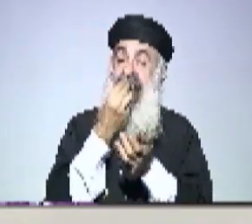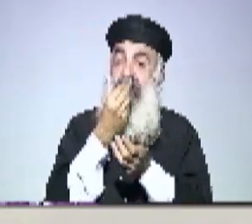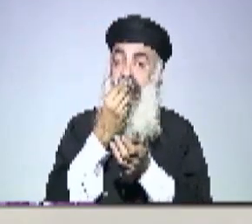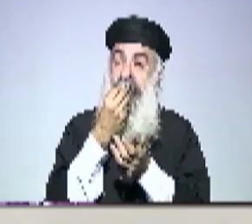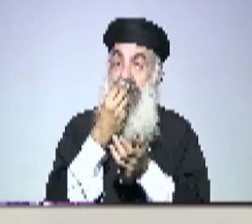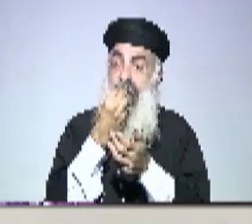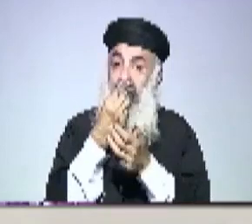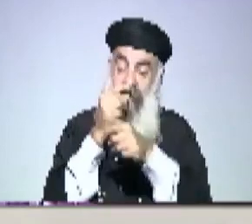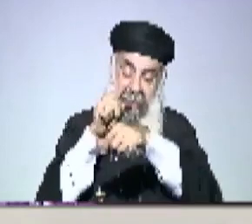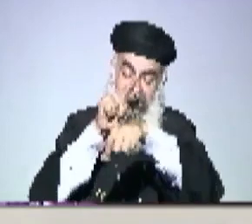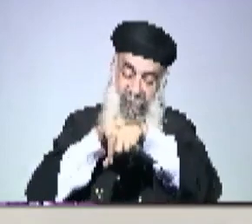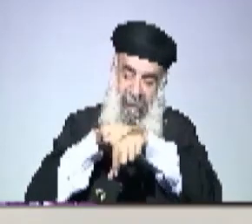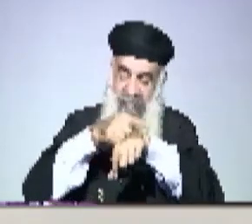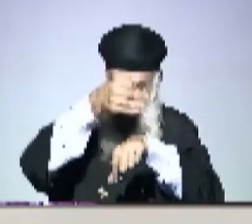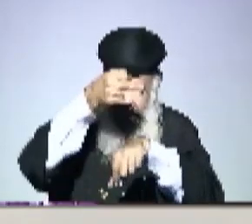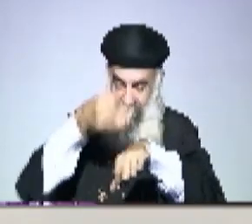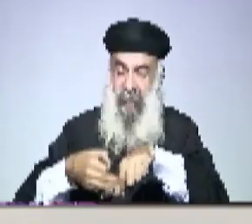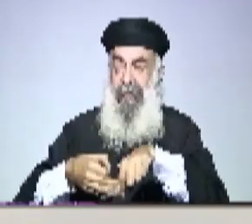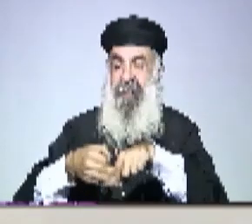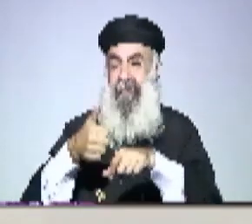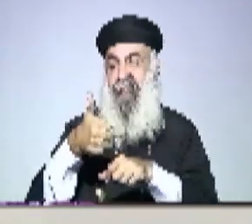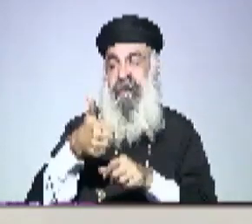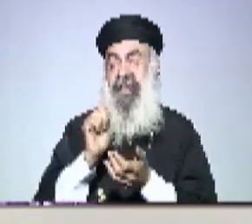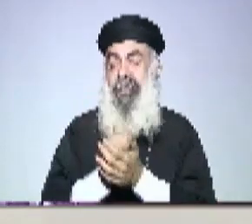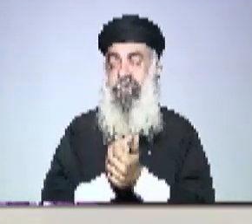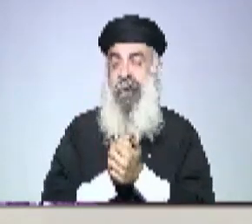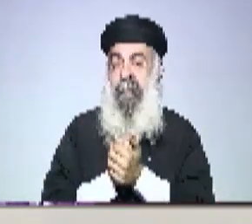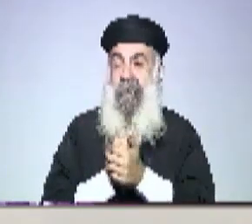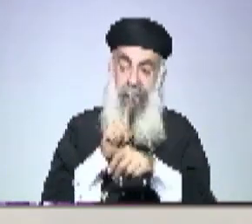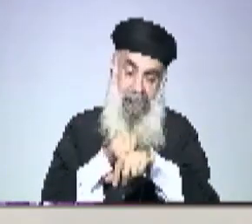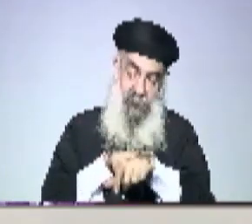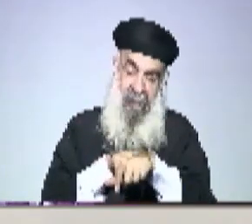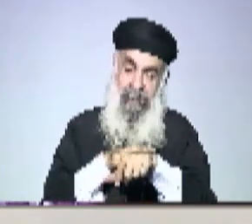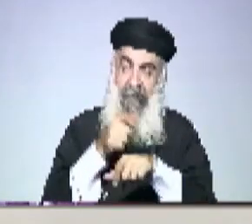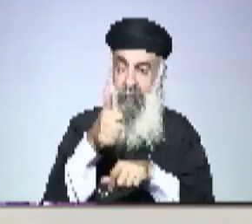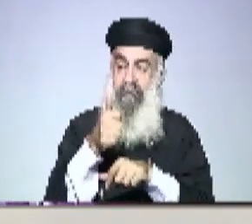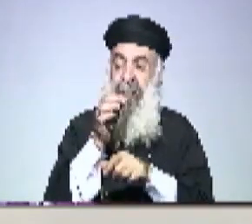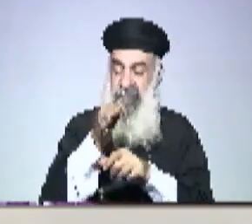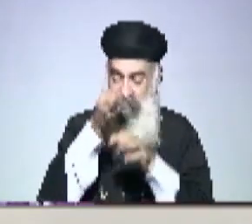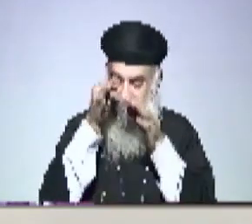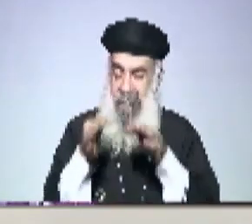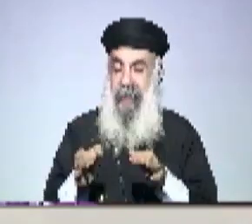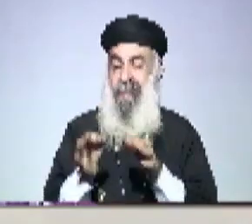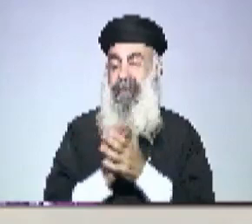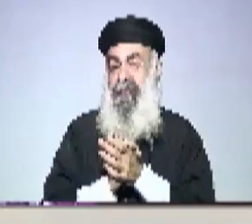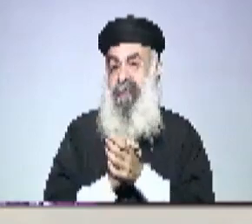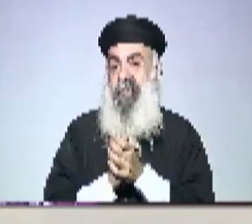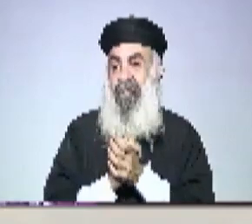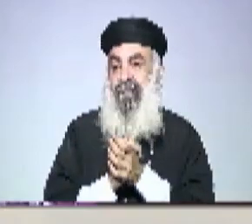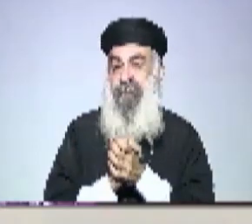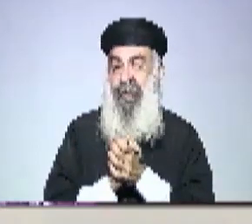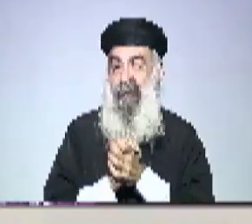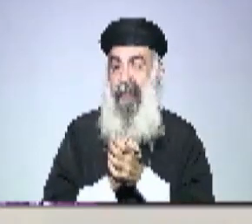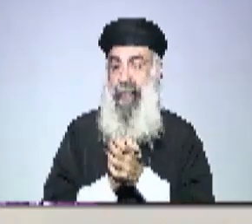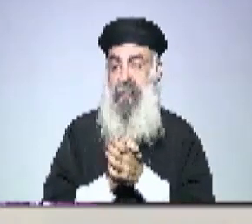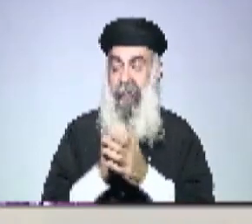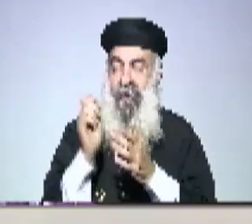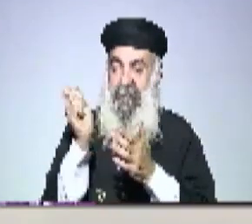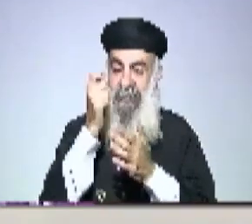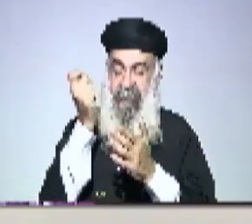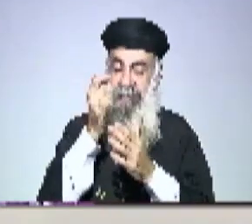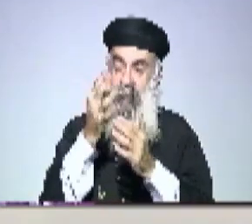طعامهم في حين حسن حين حسن يعني في المعاد في المزمور